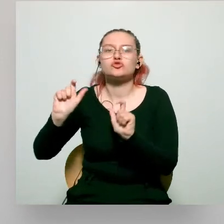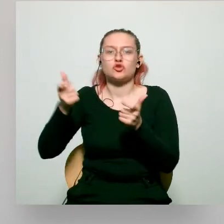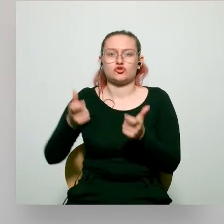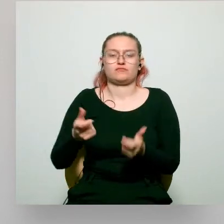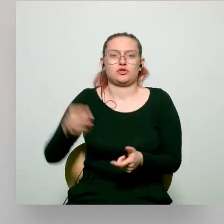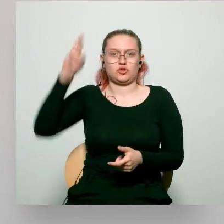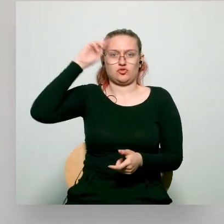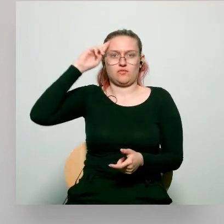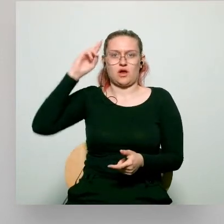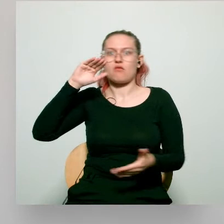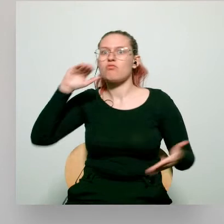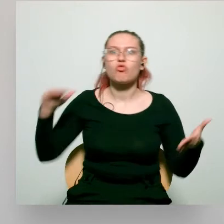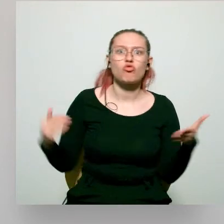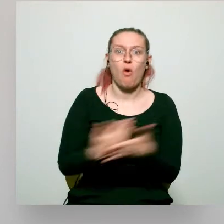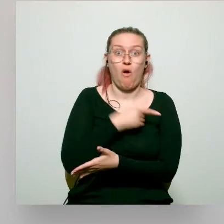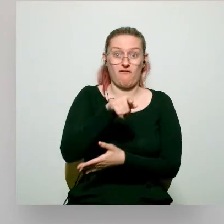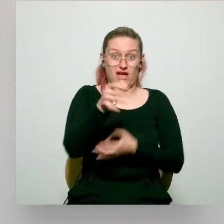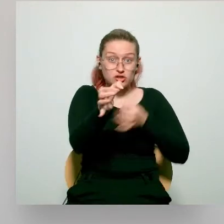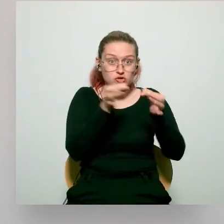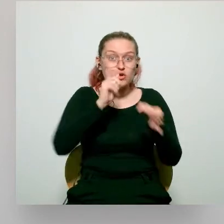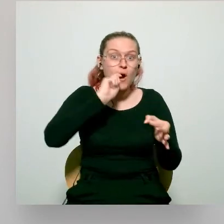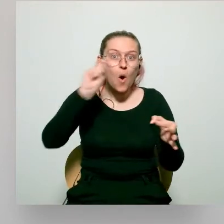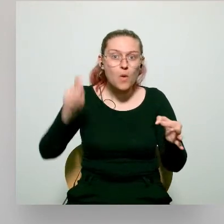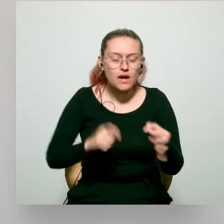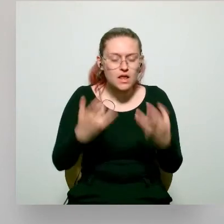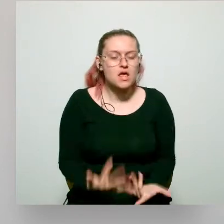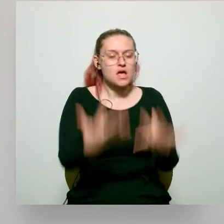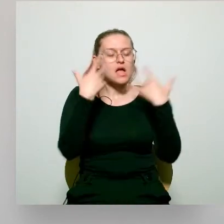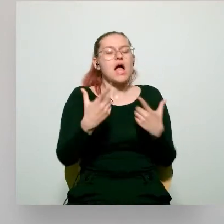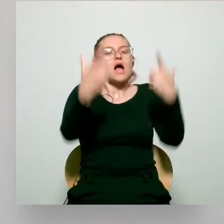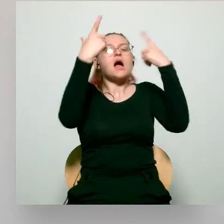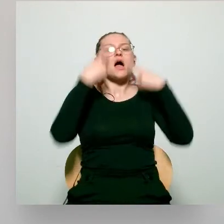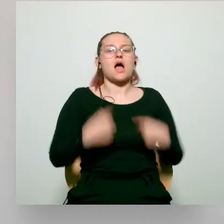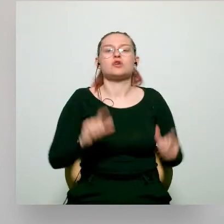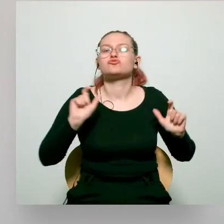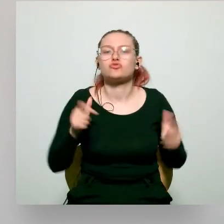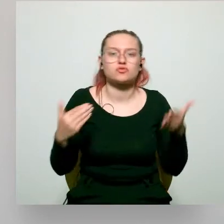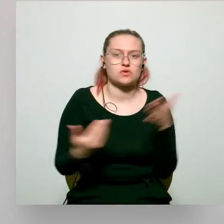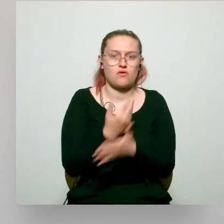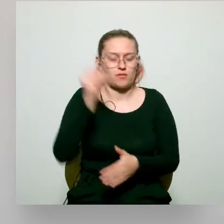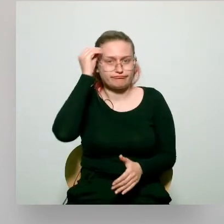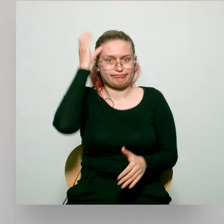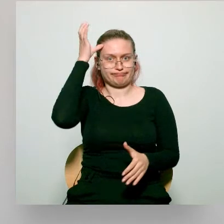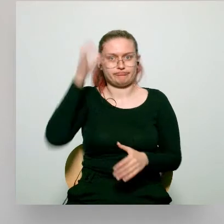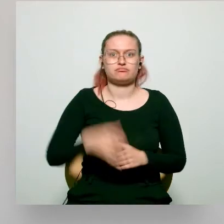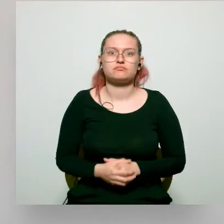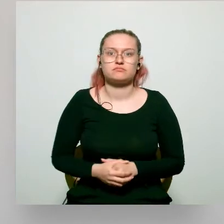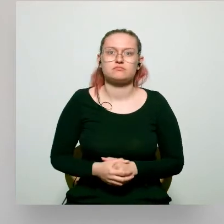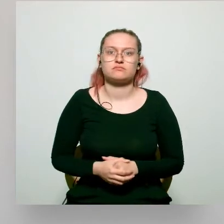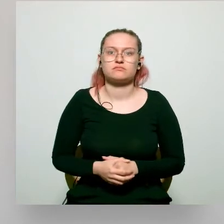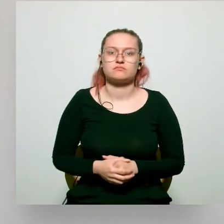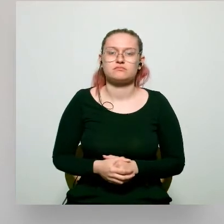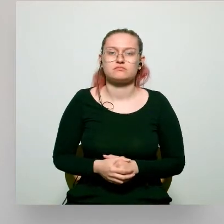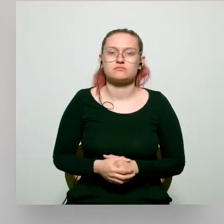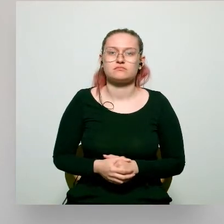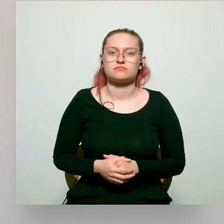siebie nie utożsamiali. A tutaj właśnie czułam tę chęć połączyć się, zjednoczyć się,